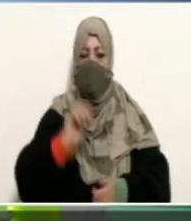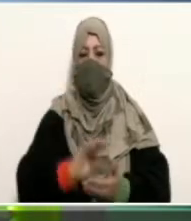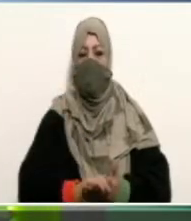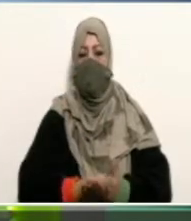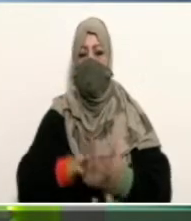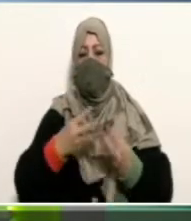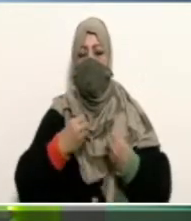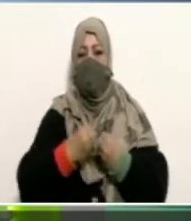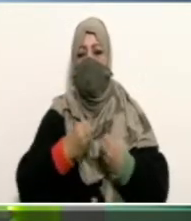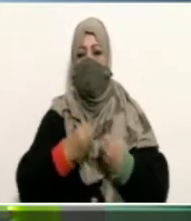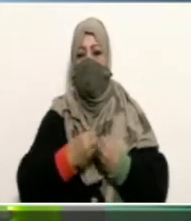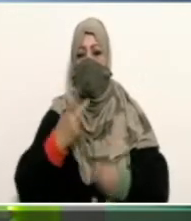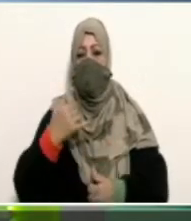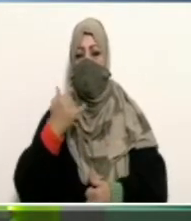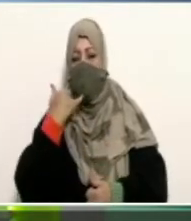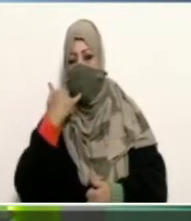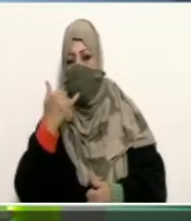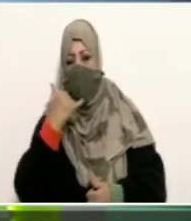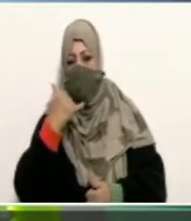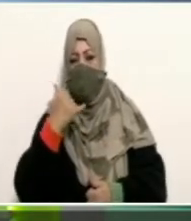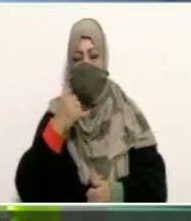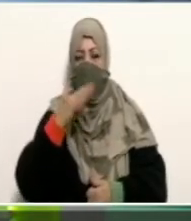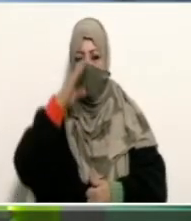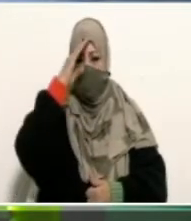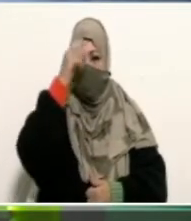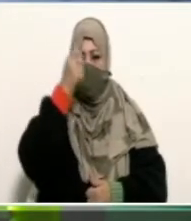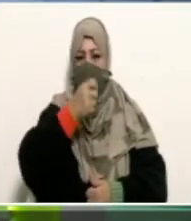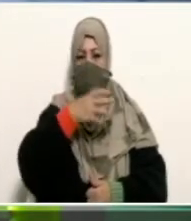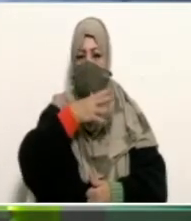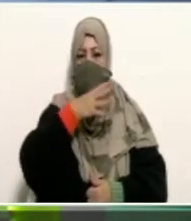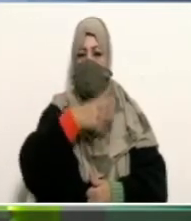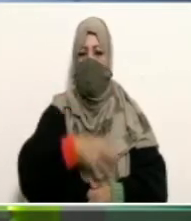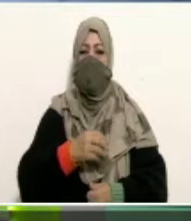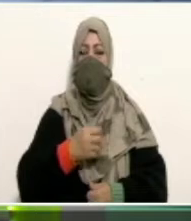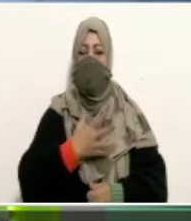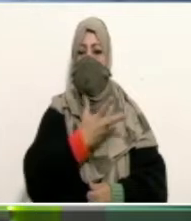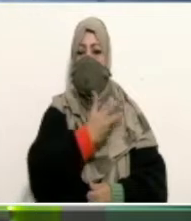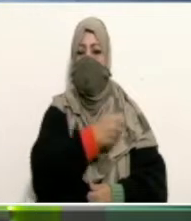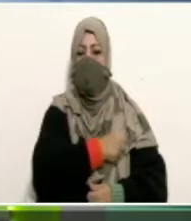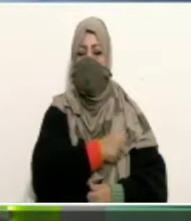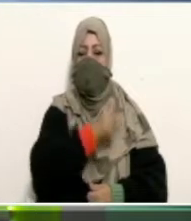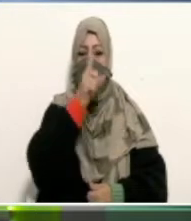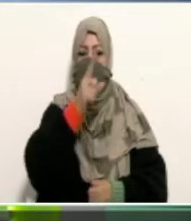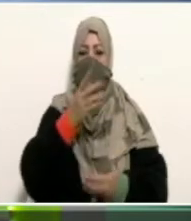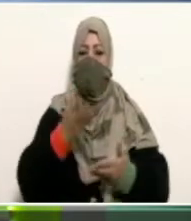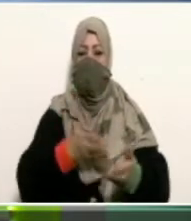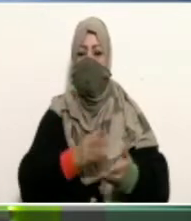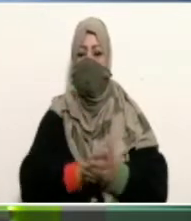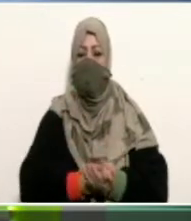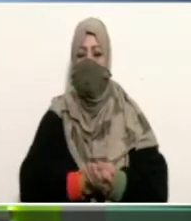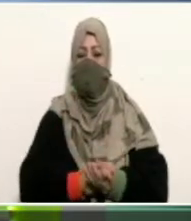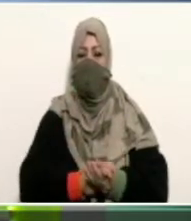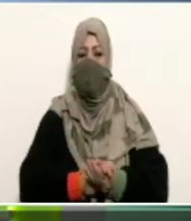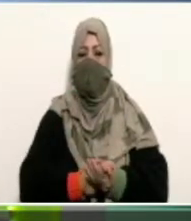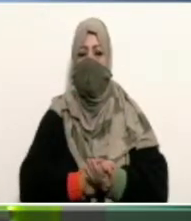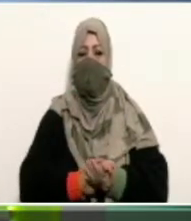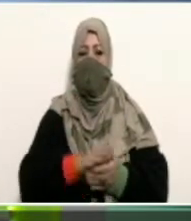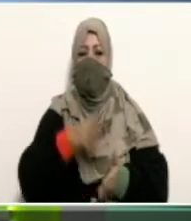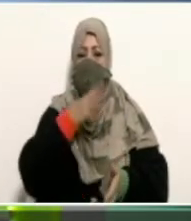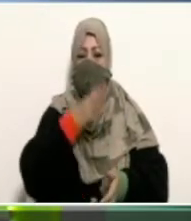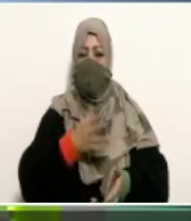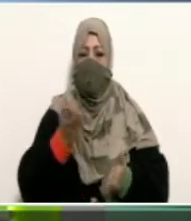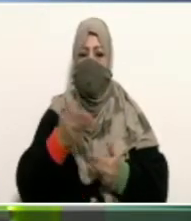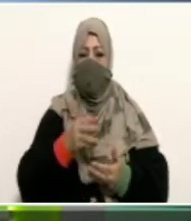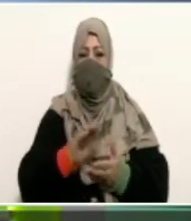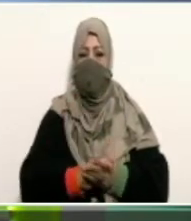عليكم شيخنا. وعليكم السلام ورحمة الله، مرحبا بك. عندنا سؤال يا سيد الشيخ. نعم تفضل. آخر وقت في قيام الليل في